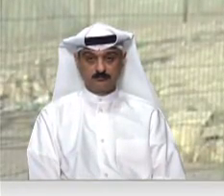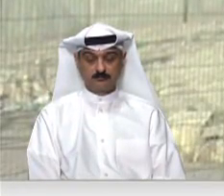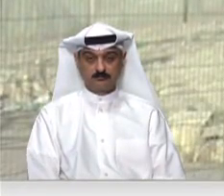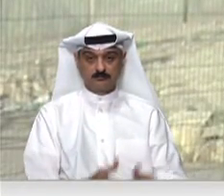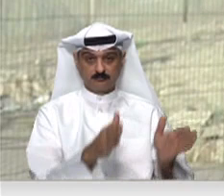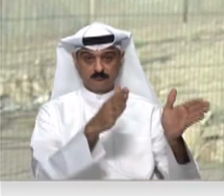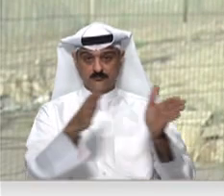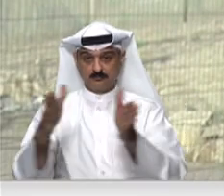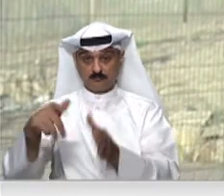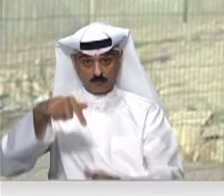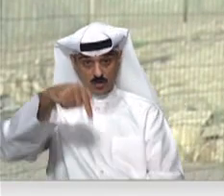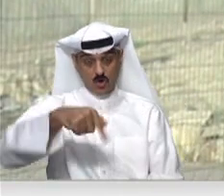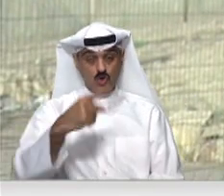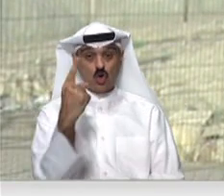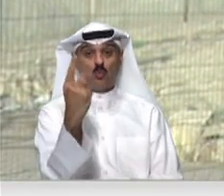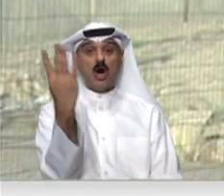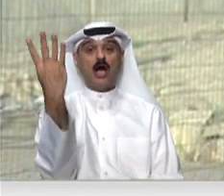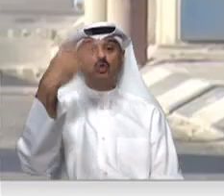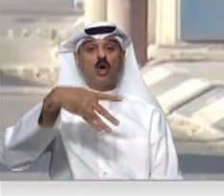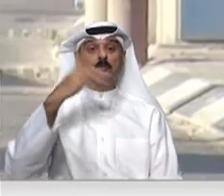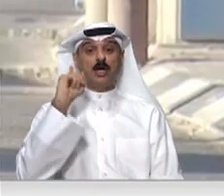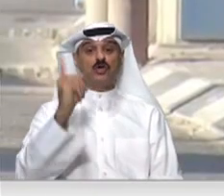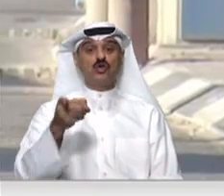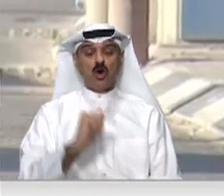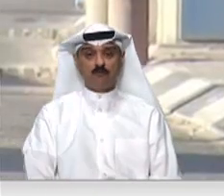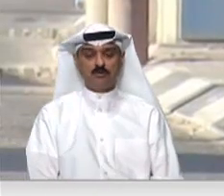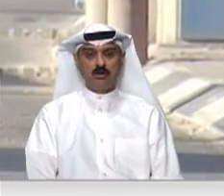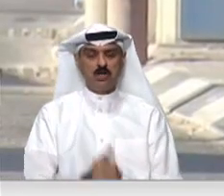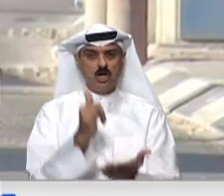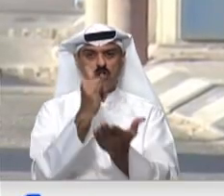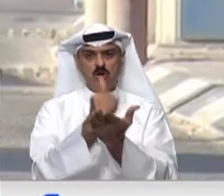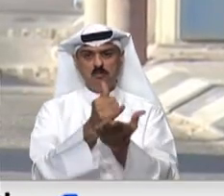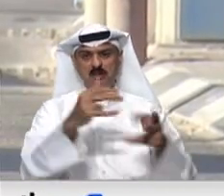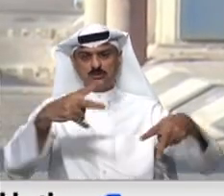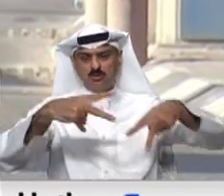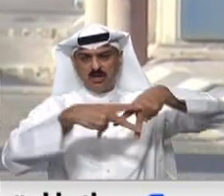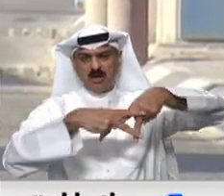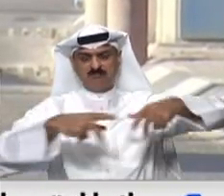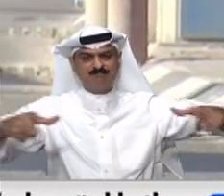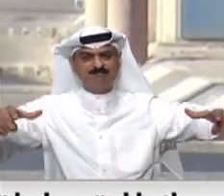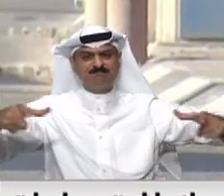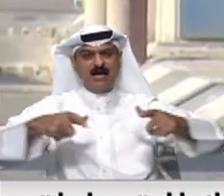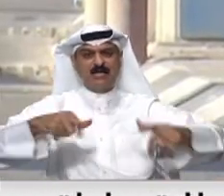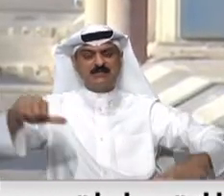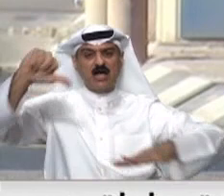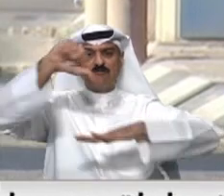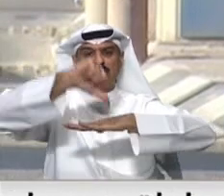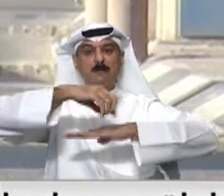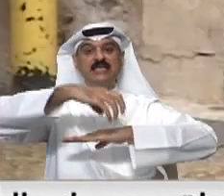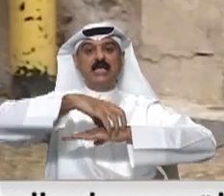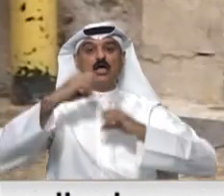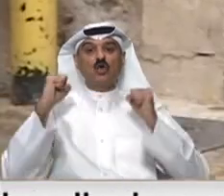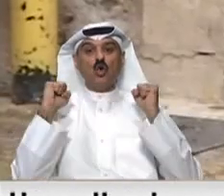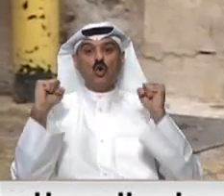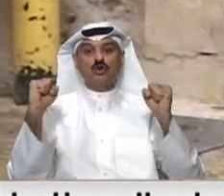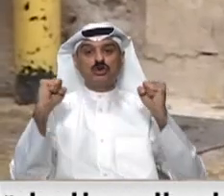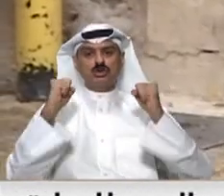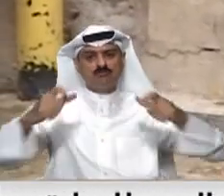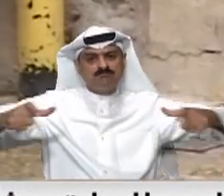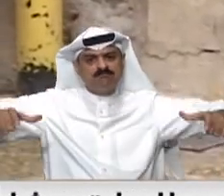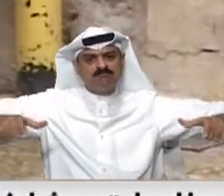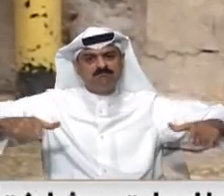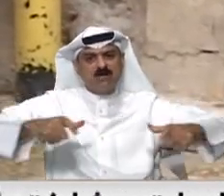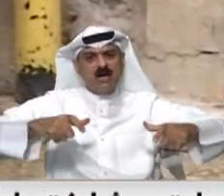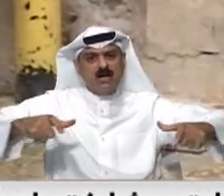لليوم 41 على التوالي تواصل سلطات الاحتلال حصار مدينة القدس وتحويلها إلى ثكنة عسكرية،